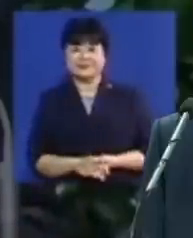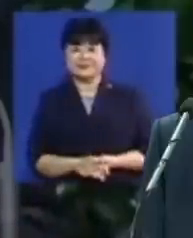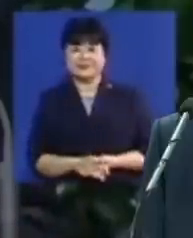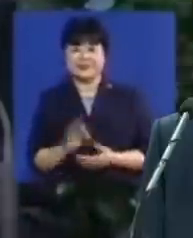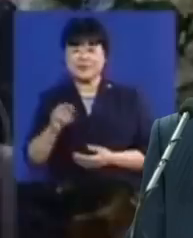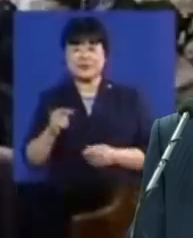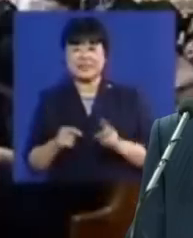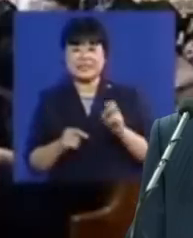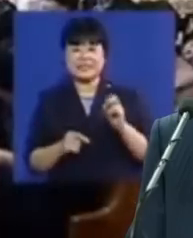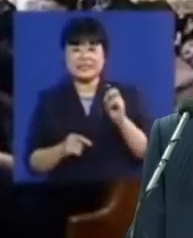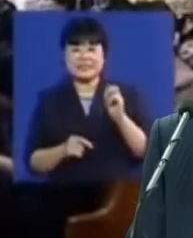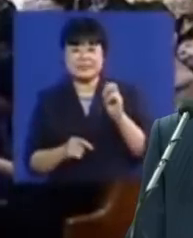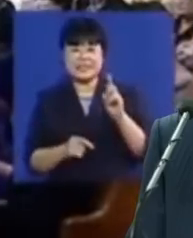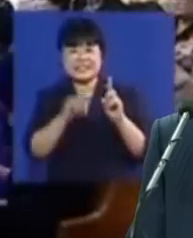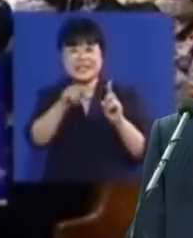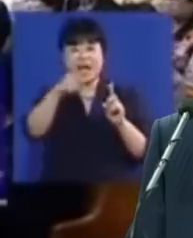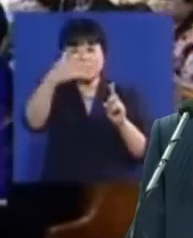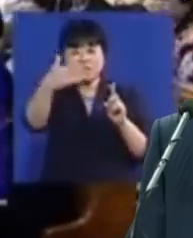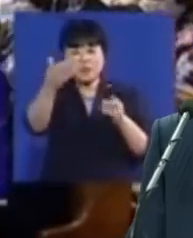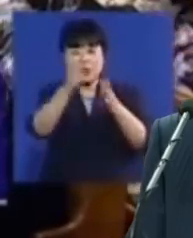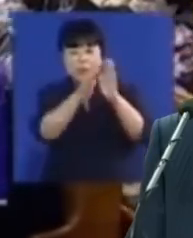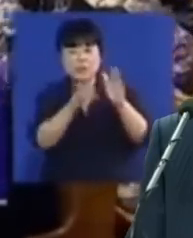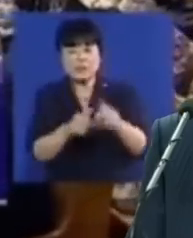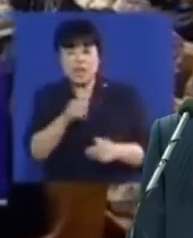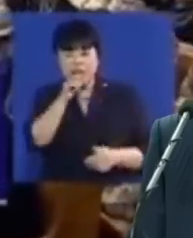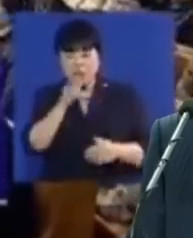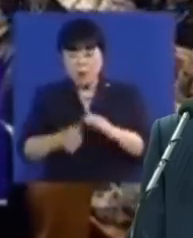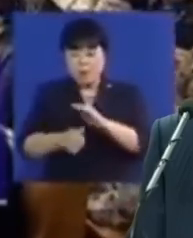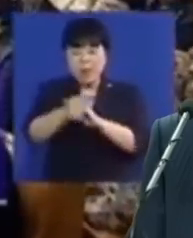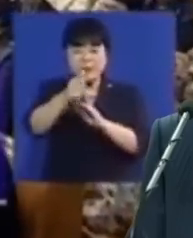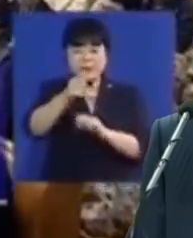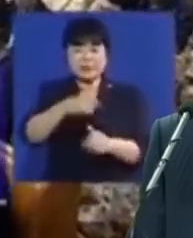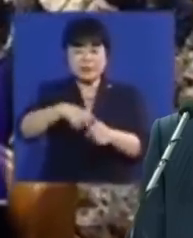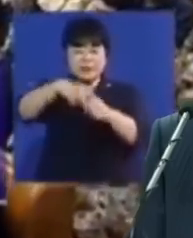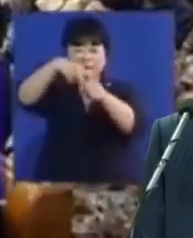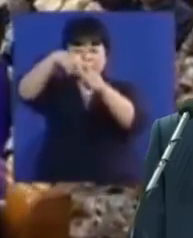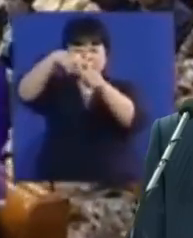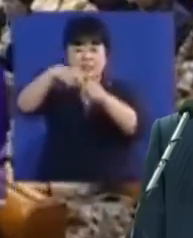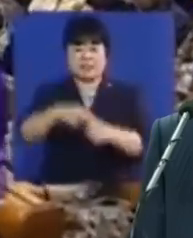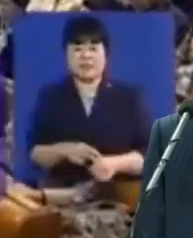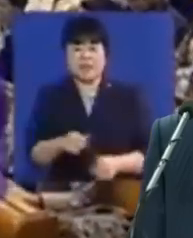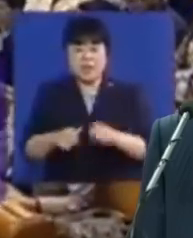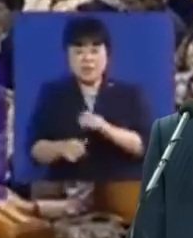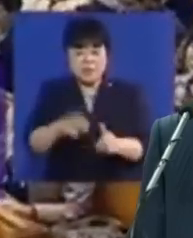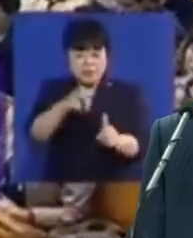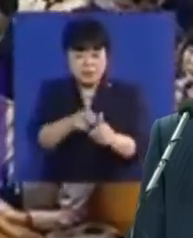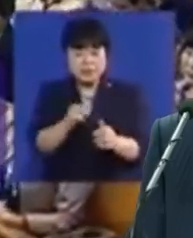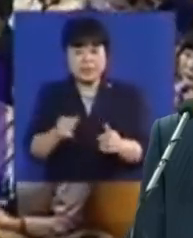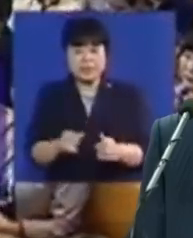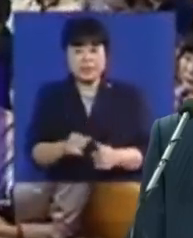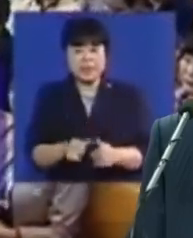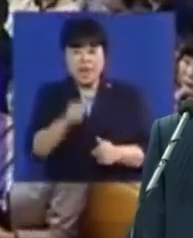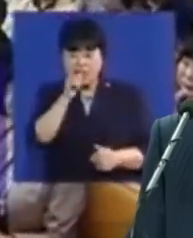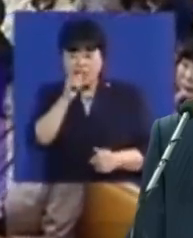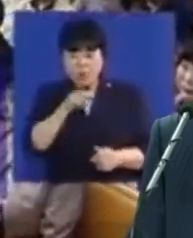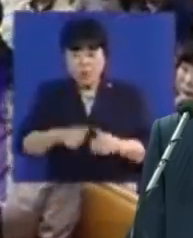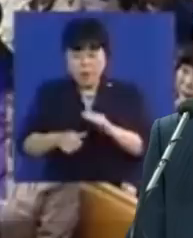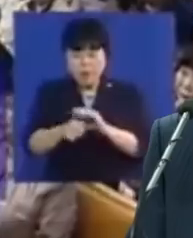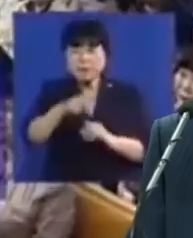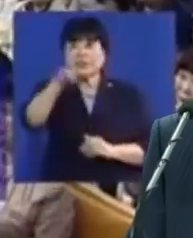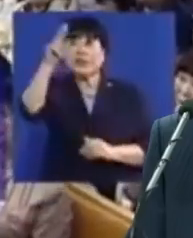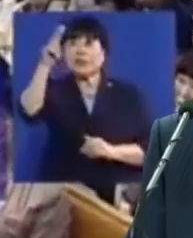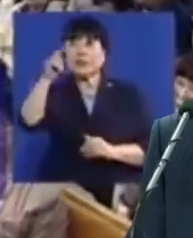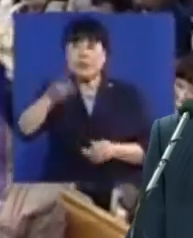민수기 21장 9절에 보면 모세가 놋뱀을 만들어 장대 위에 다니 뱀에게 물린 자가 놋뱀을 쳐다본 적 모두